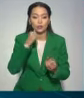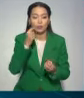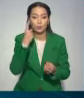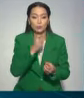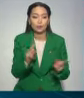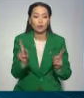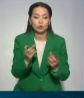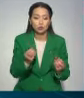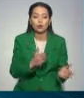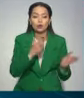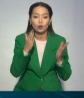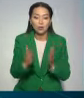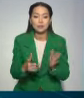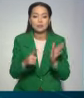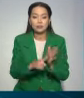сообщение